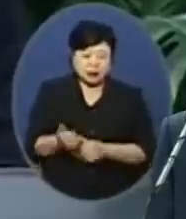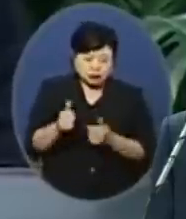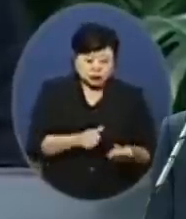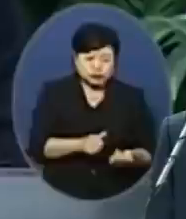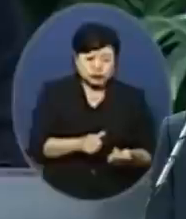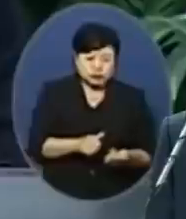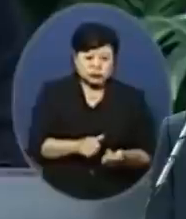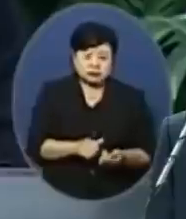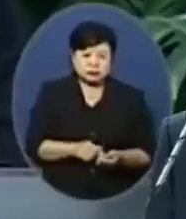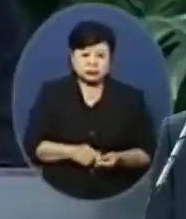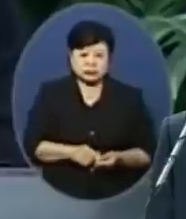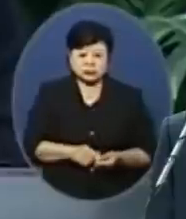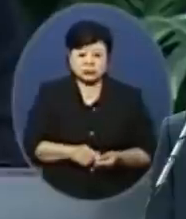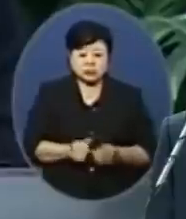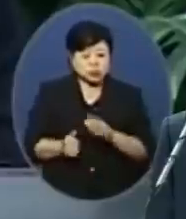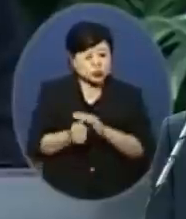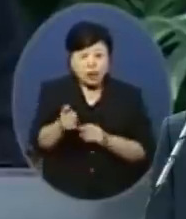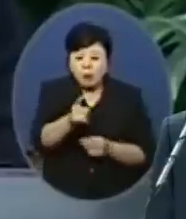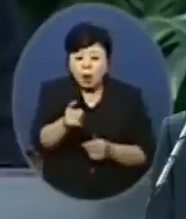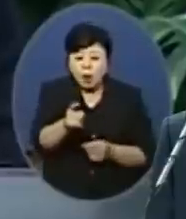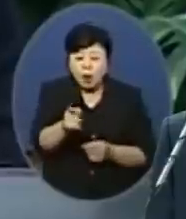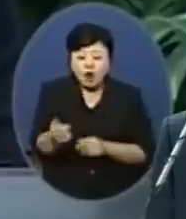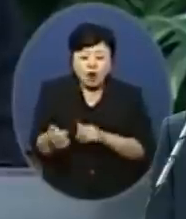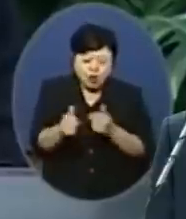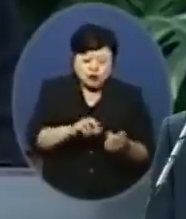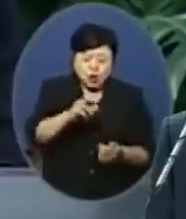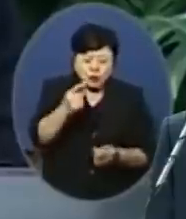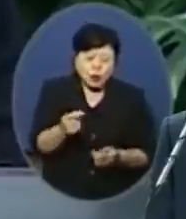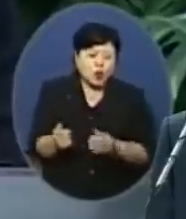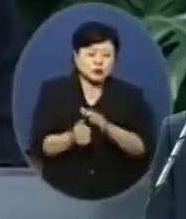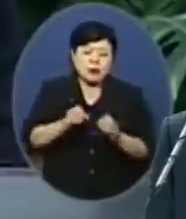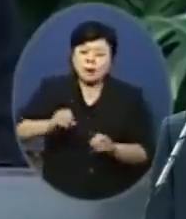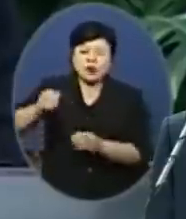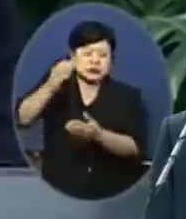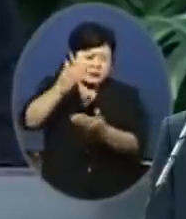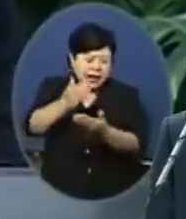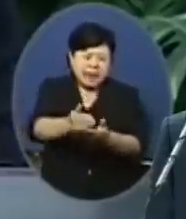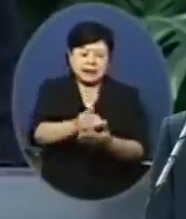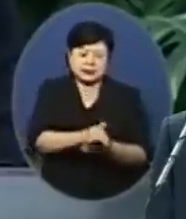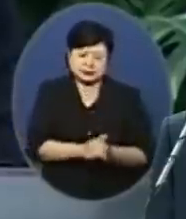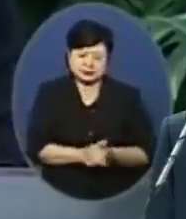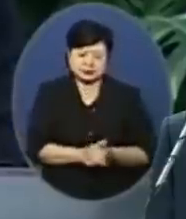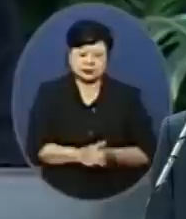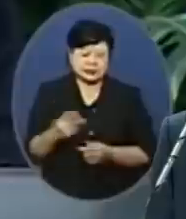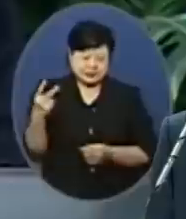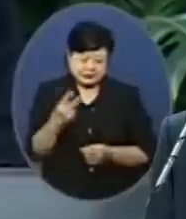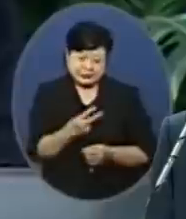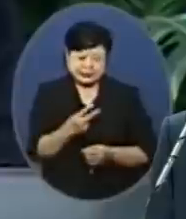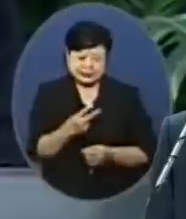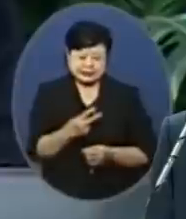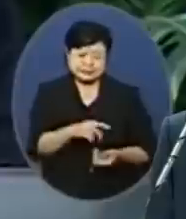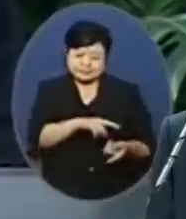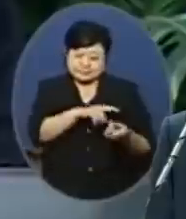죽는데 무슨 소망을 가집니까? 그러나 죽더라도 소망을 버리지 말라. 그러면 다시